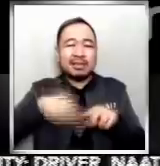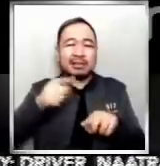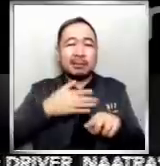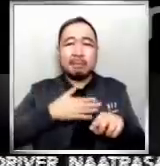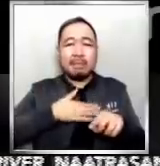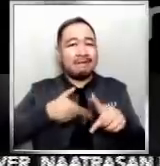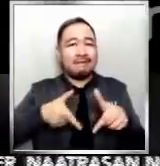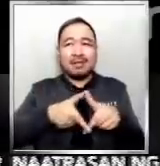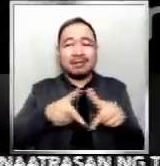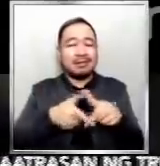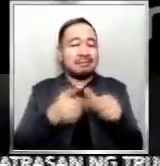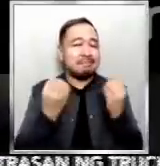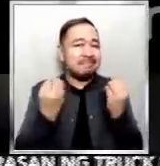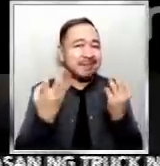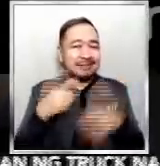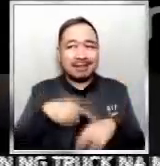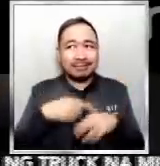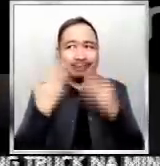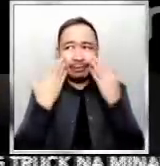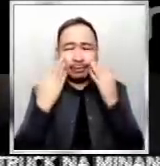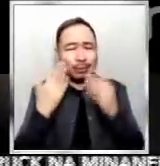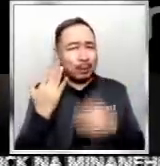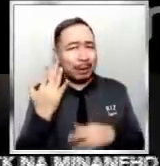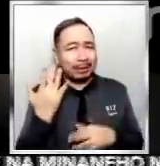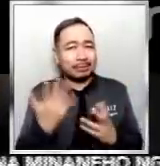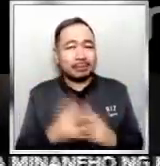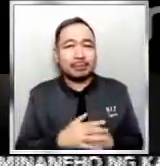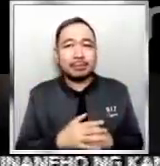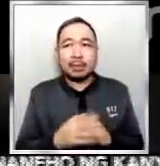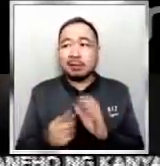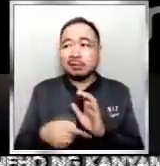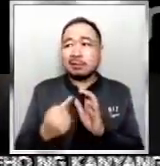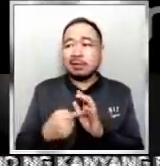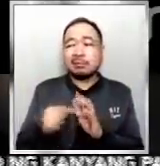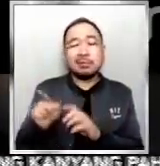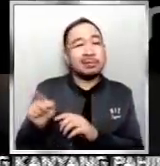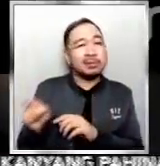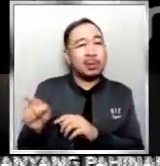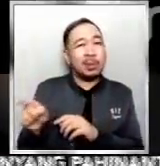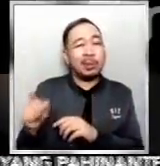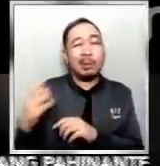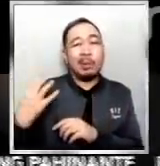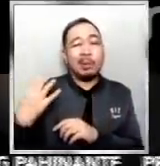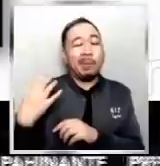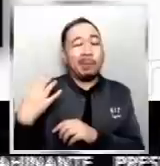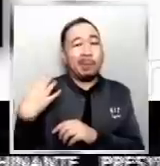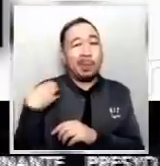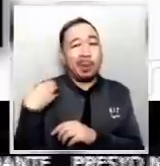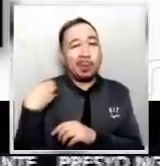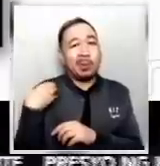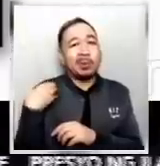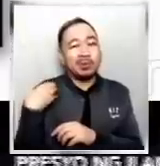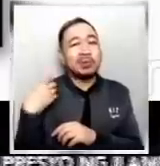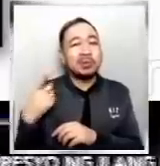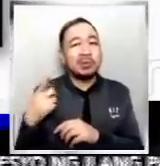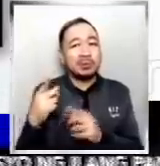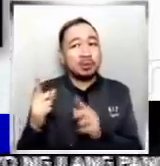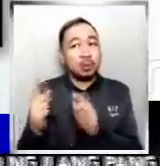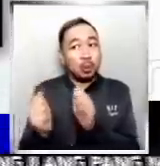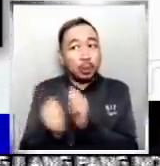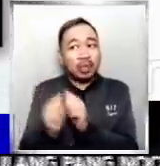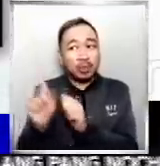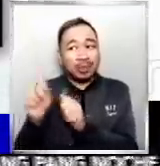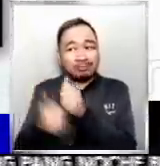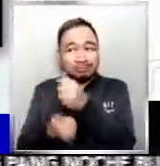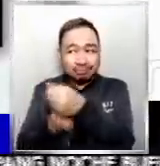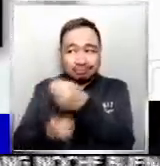dahilan. Minsan daw, ang kanilang amo tinutulungan pa ng isang Pilipinong mayordoma. Bilang mayordoma, siya yung